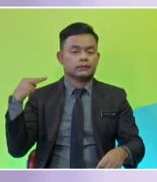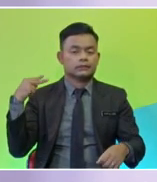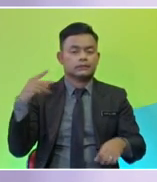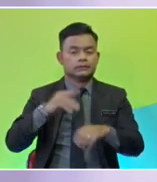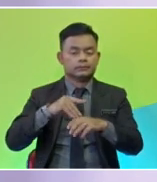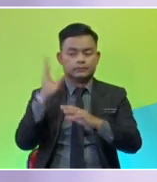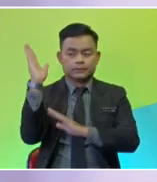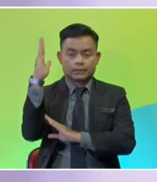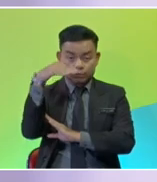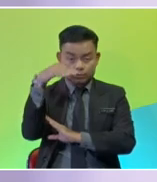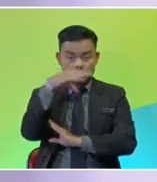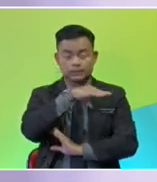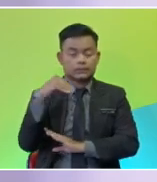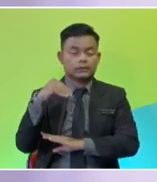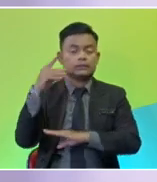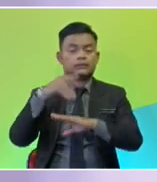Oke